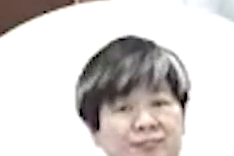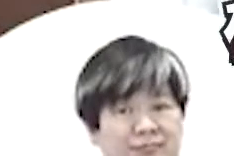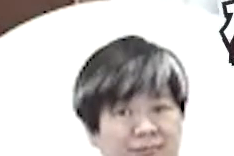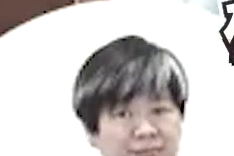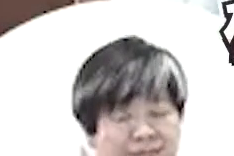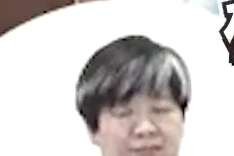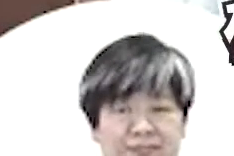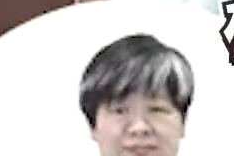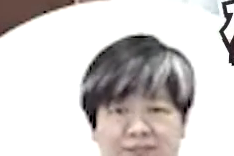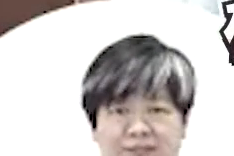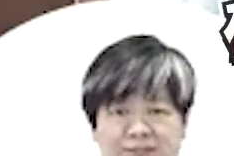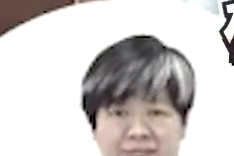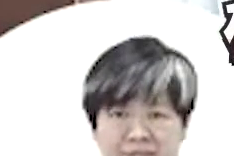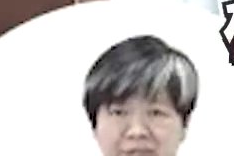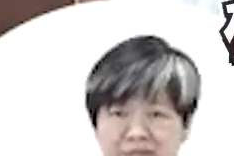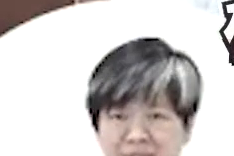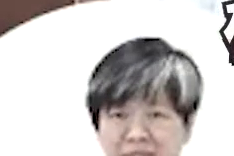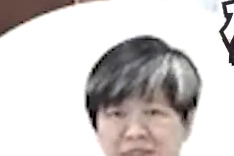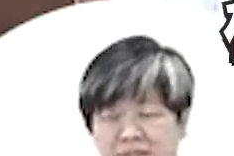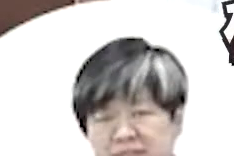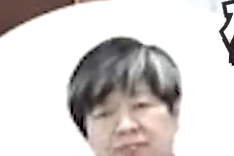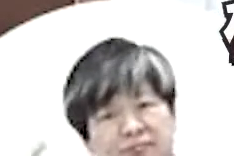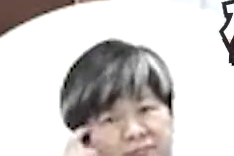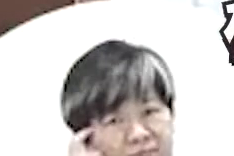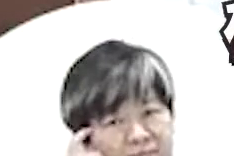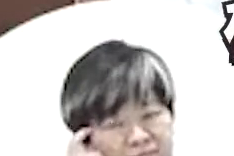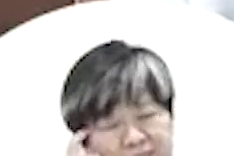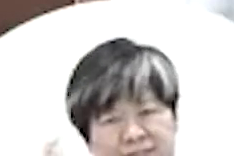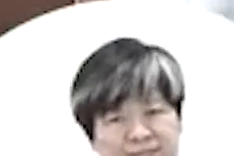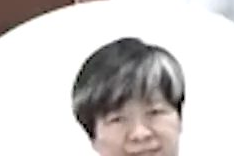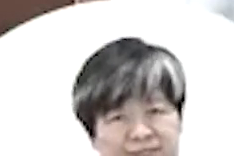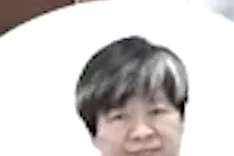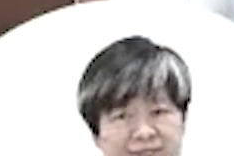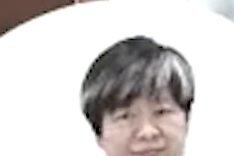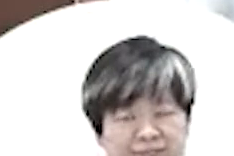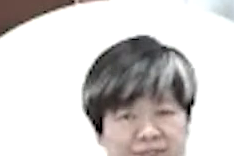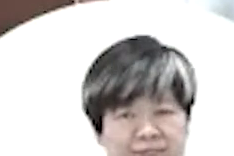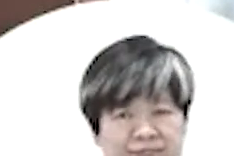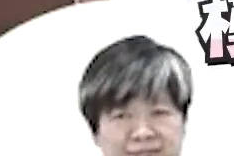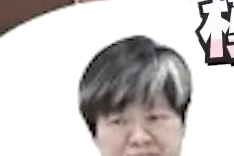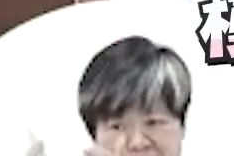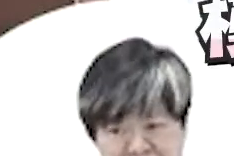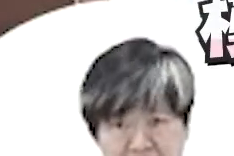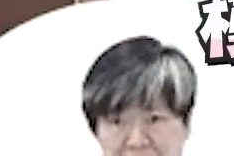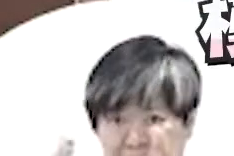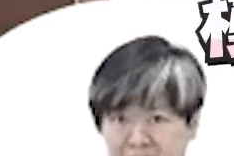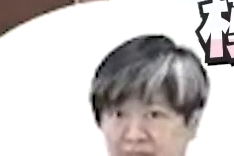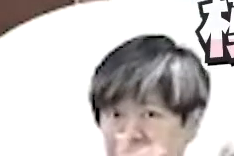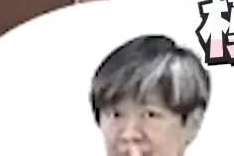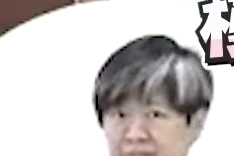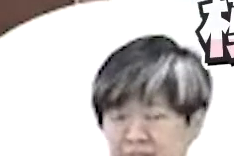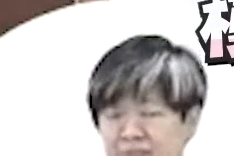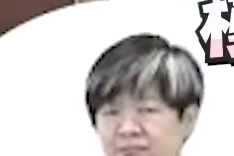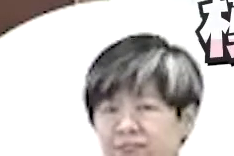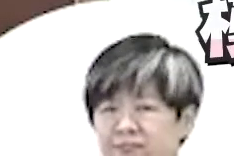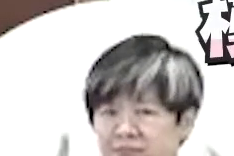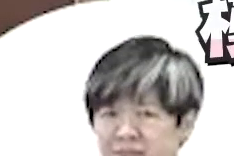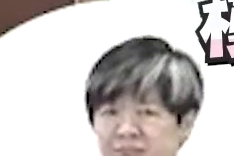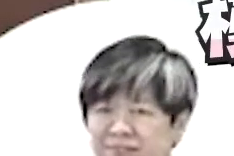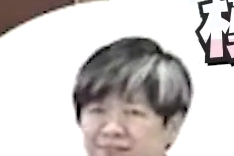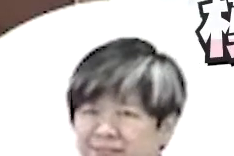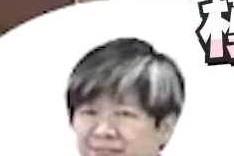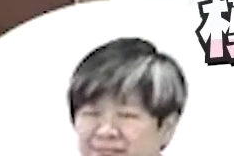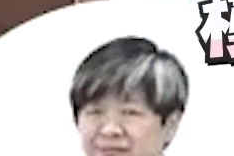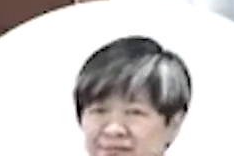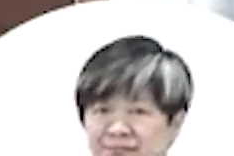类模组到底要找一个模组，那个模组哈， 模组虽然原则上八个场